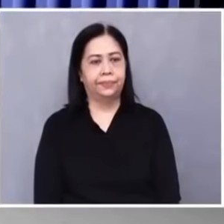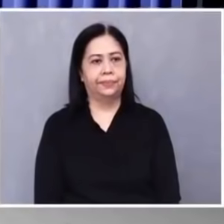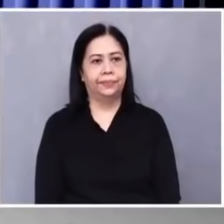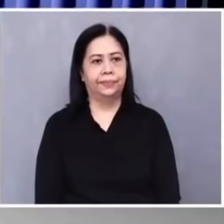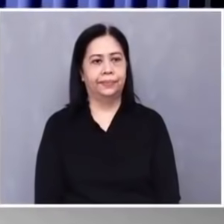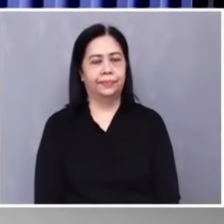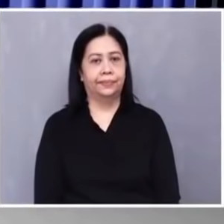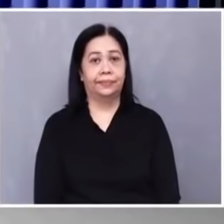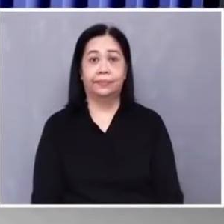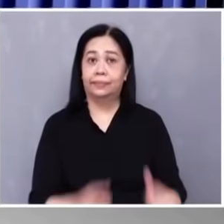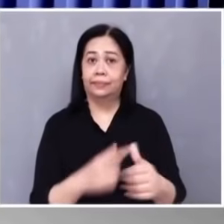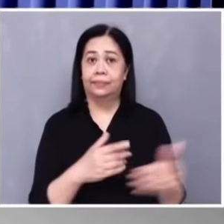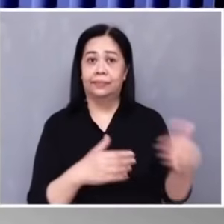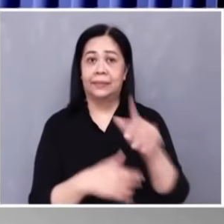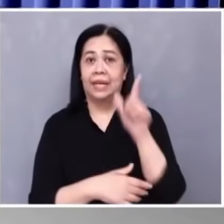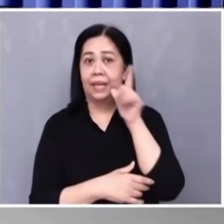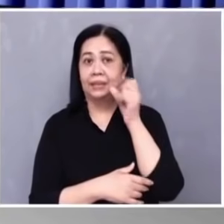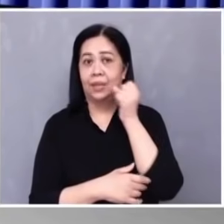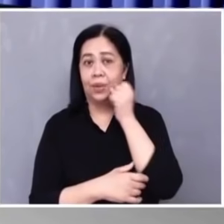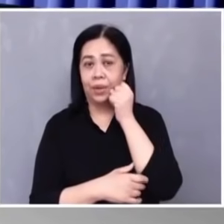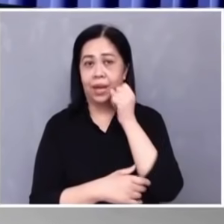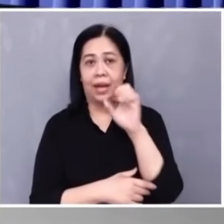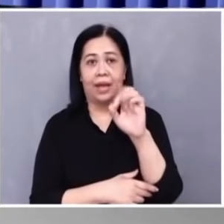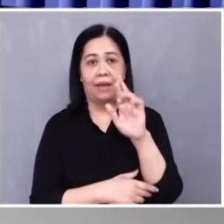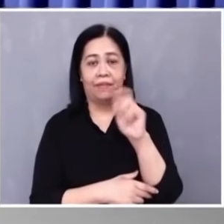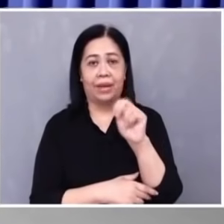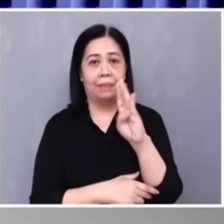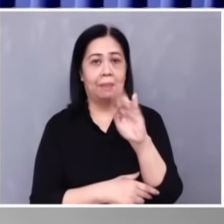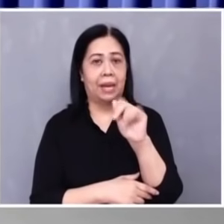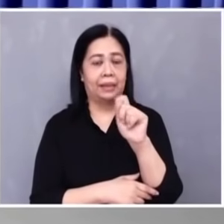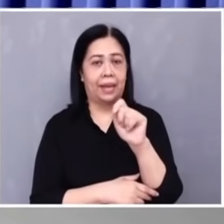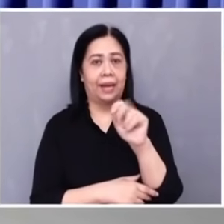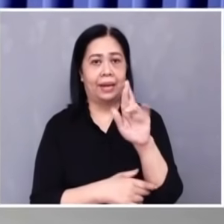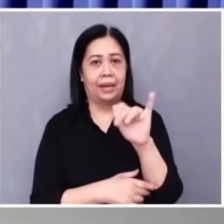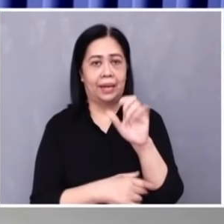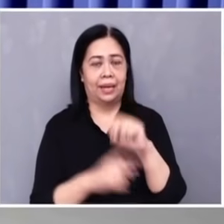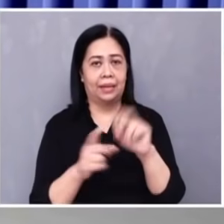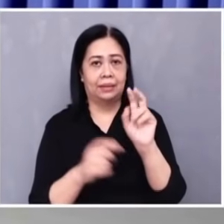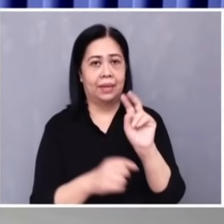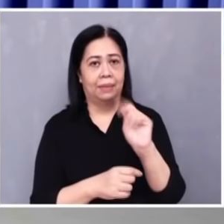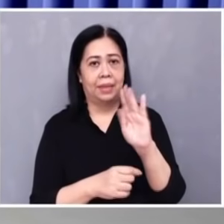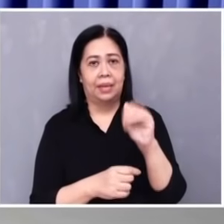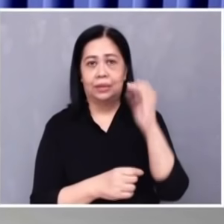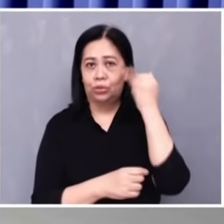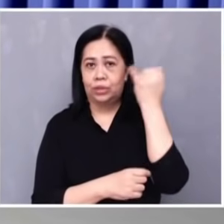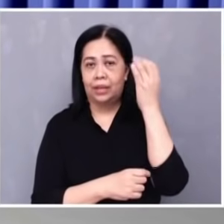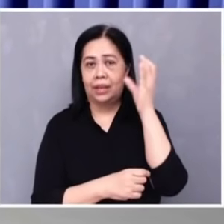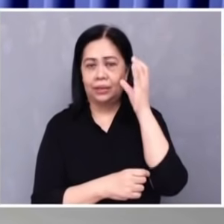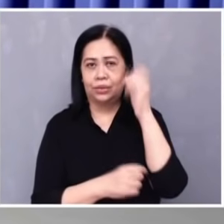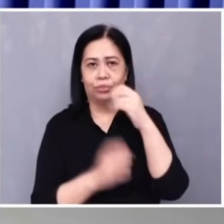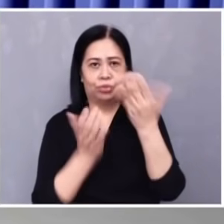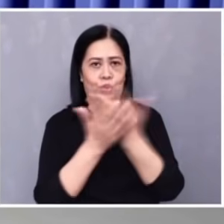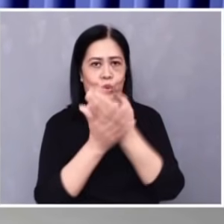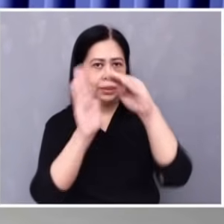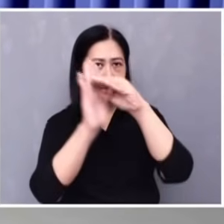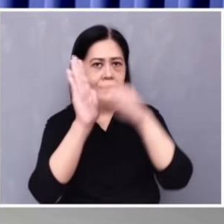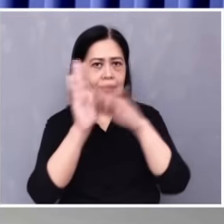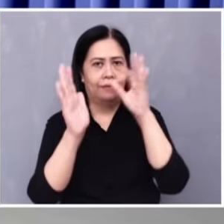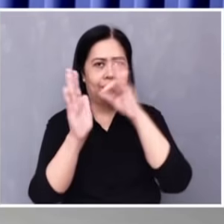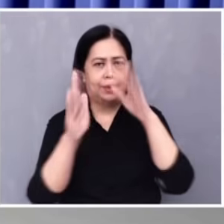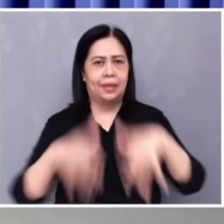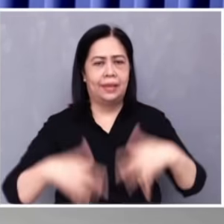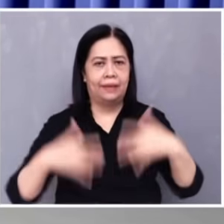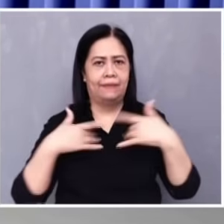Nangunguna sina Lea Salonga, Efren Bata Reyes at NBA star Jordan Clarkson sa bagong listahan ng Pinoy Living Legends